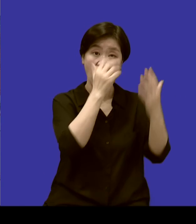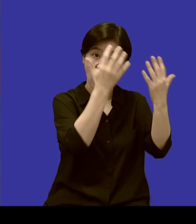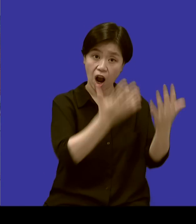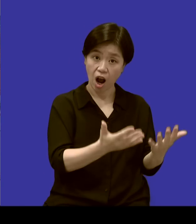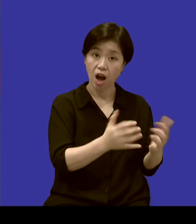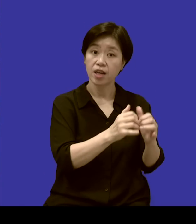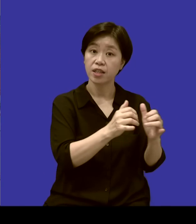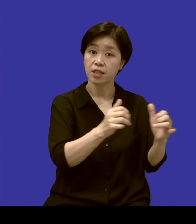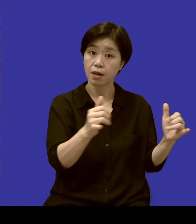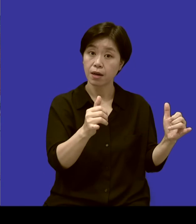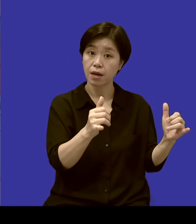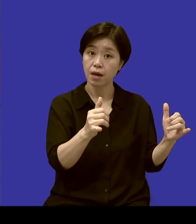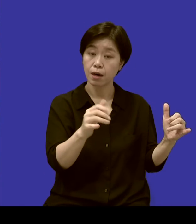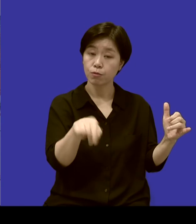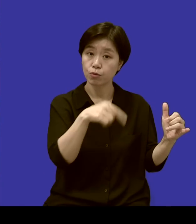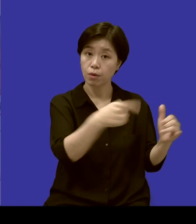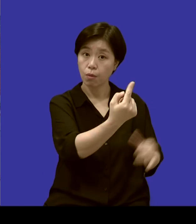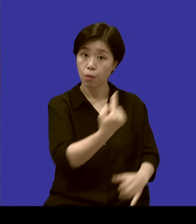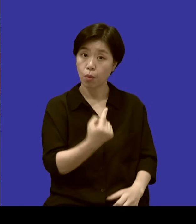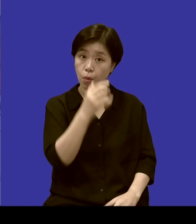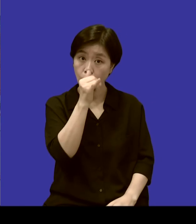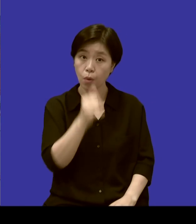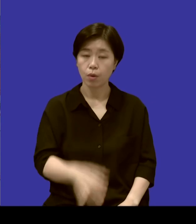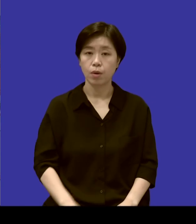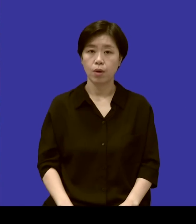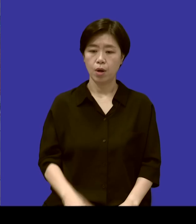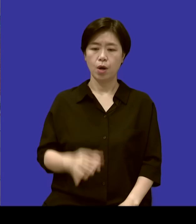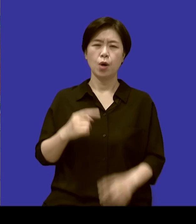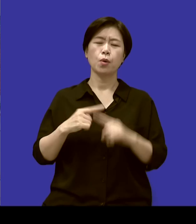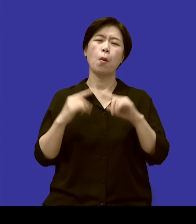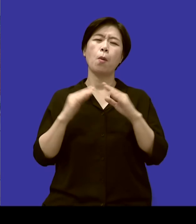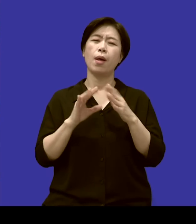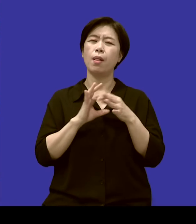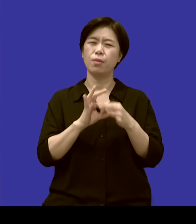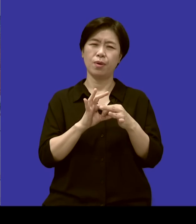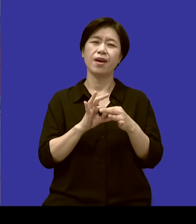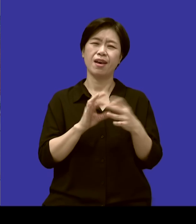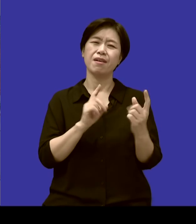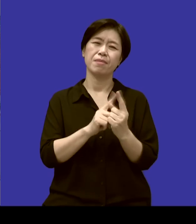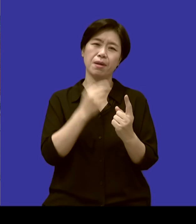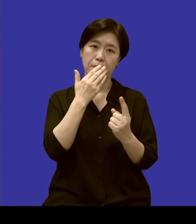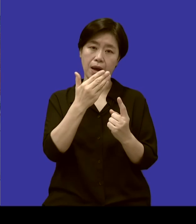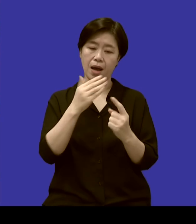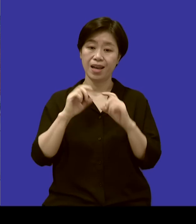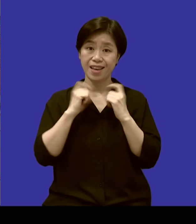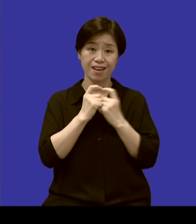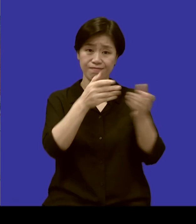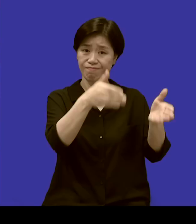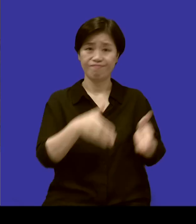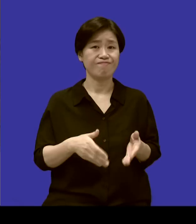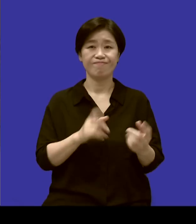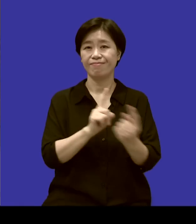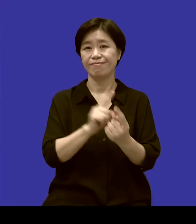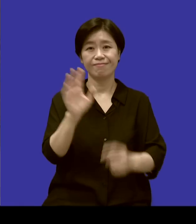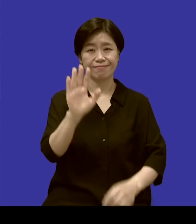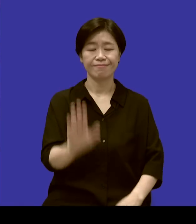있어요? 온누리 교회를 통해서 하게 돼 아, 있어요. 예. 개인적으로는 그 개인적으로 연락 못 하죠. 안 하고,